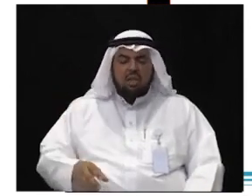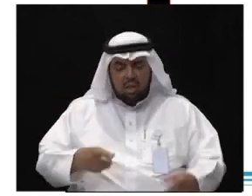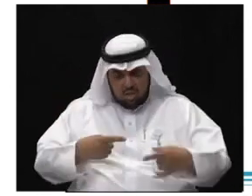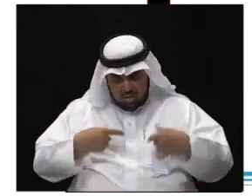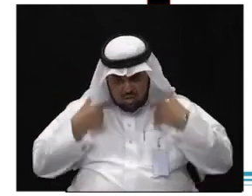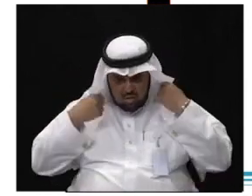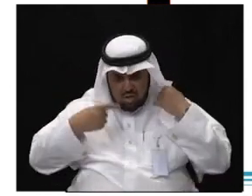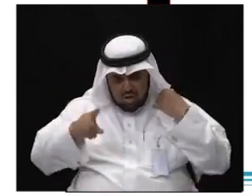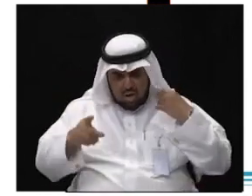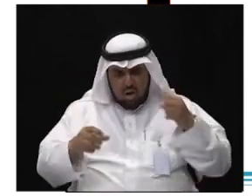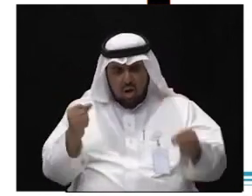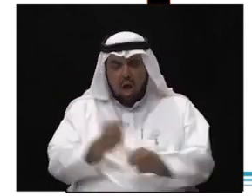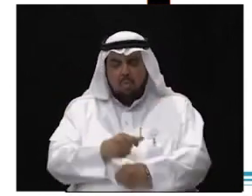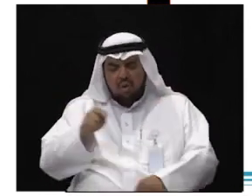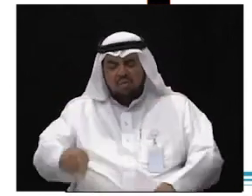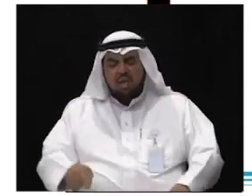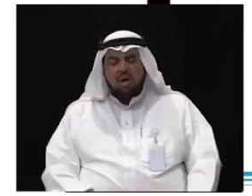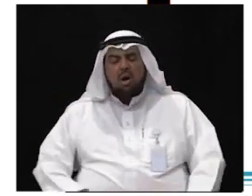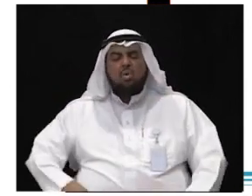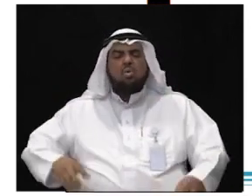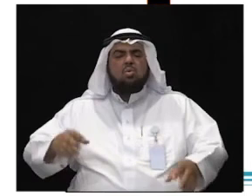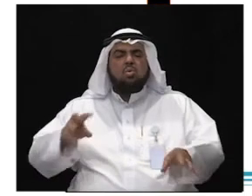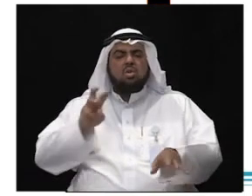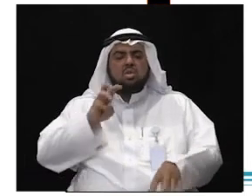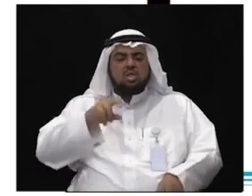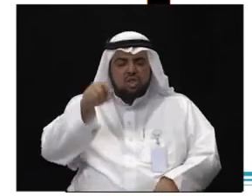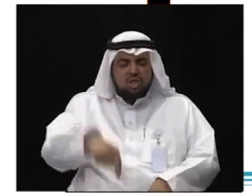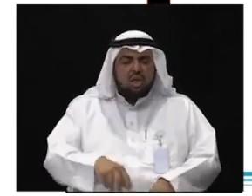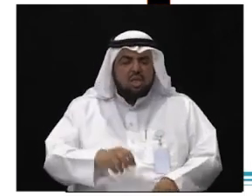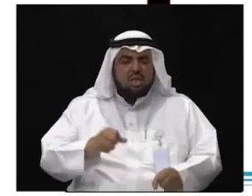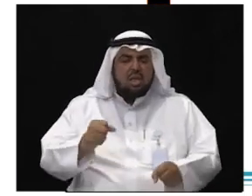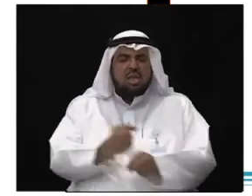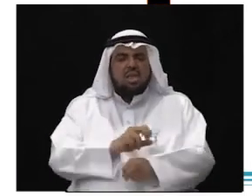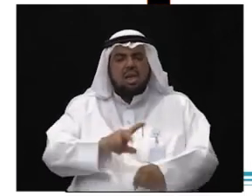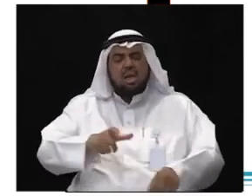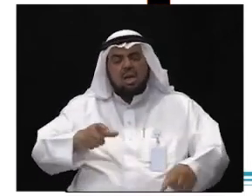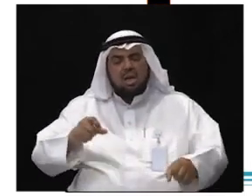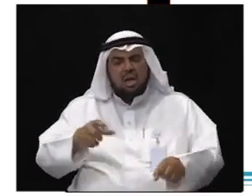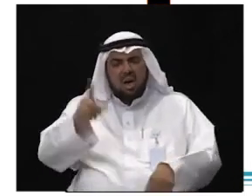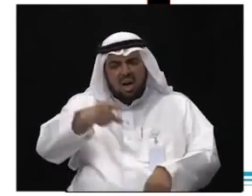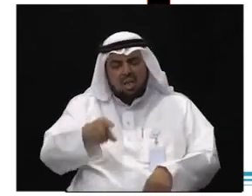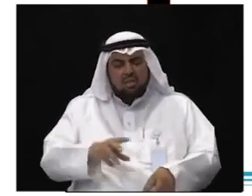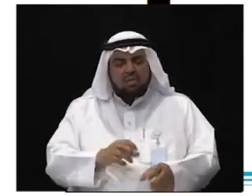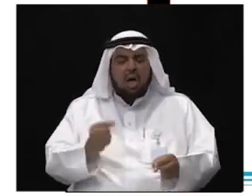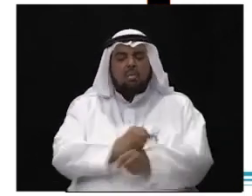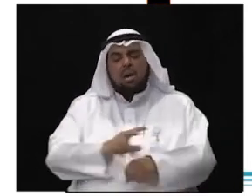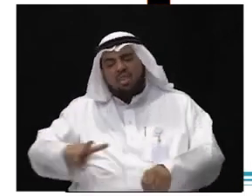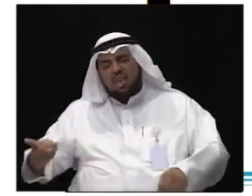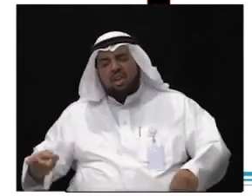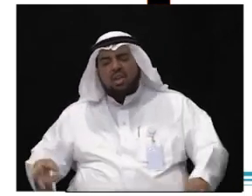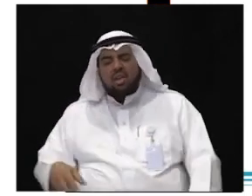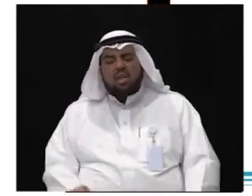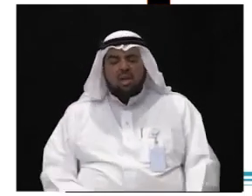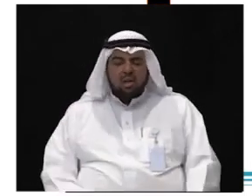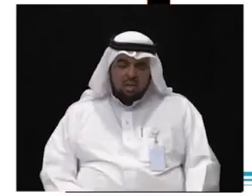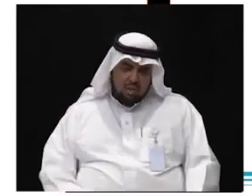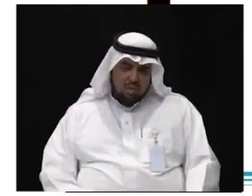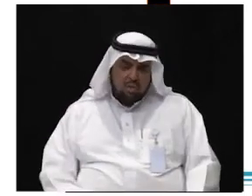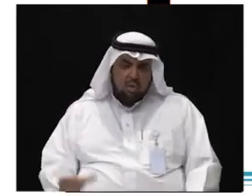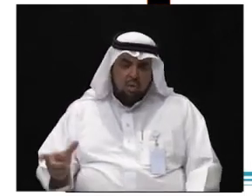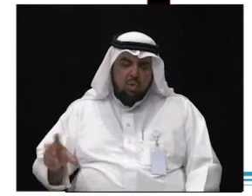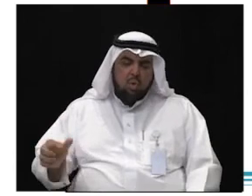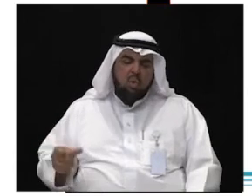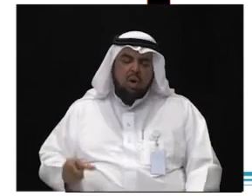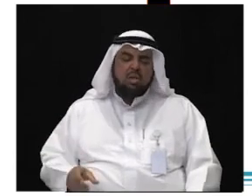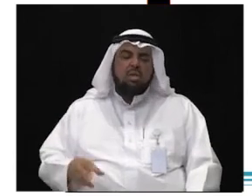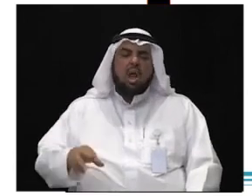عمل ما، وإذا لم يتحقق الشرط سيتم عمل آخر. طلبت نورة من عبد العزيز أن يوضح على مخطط